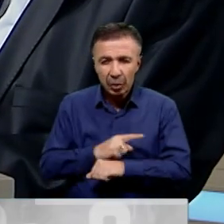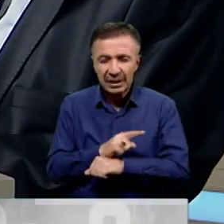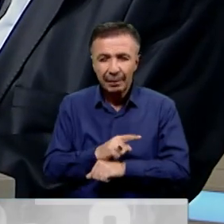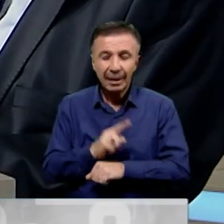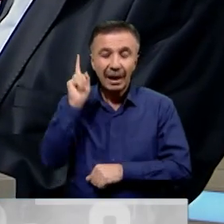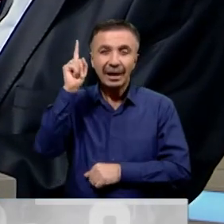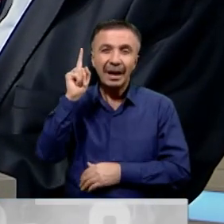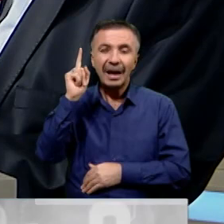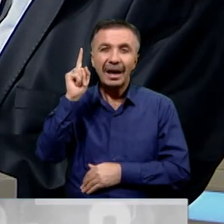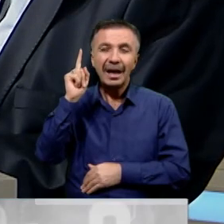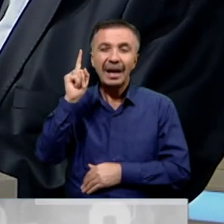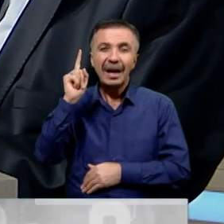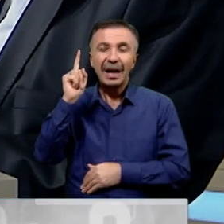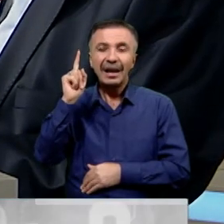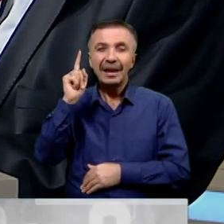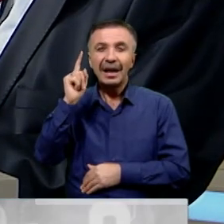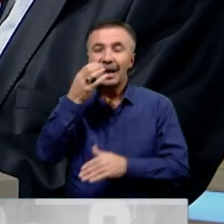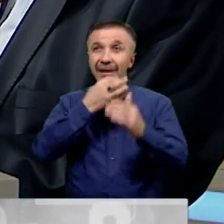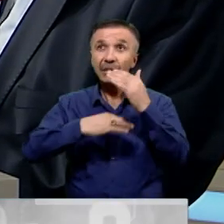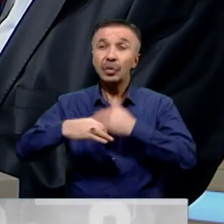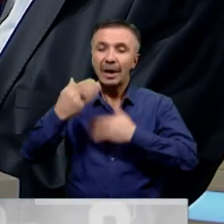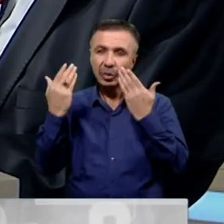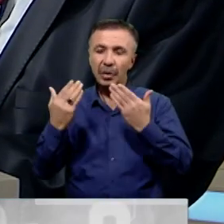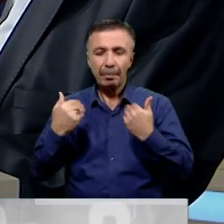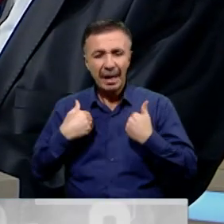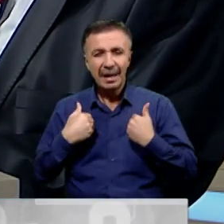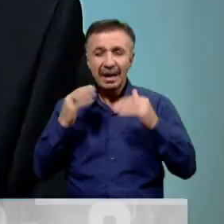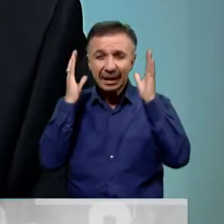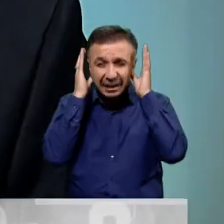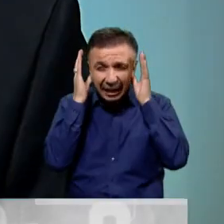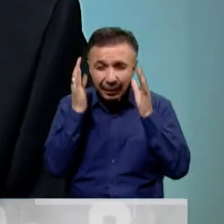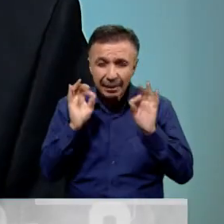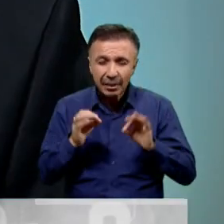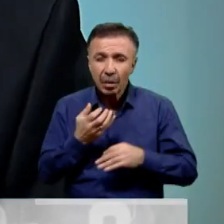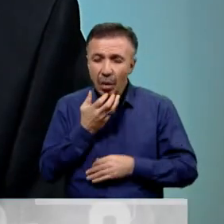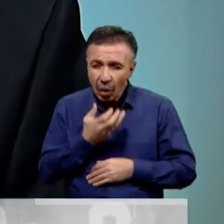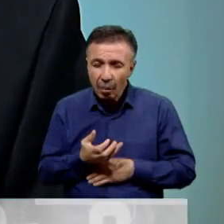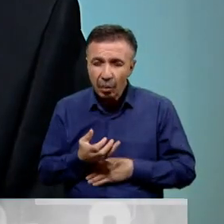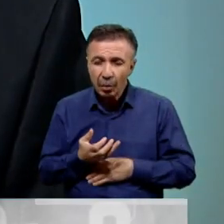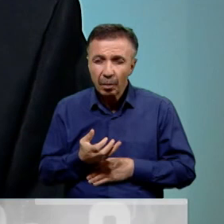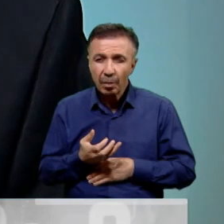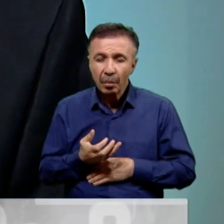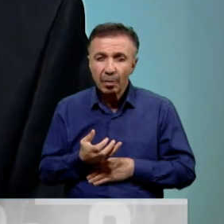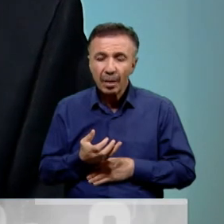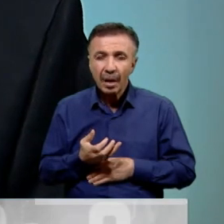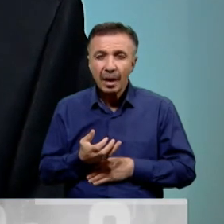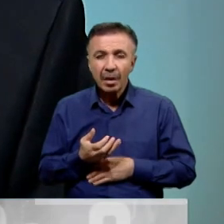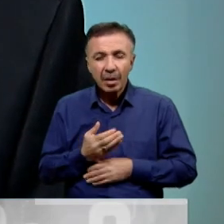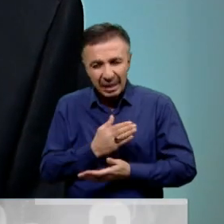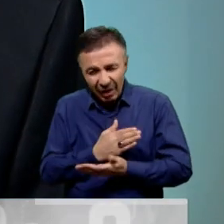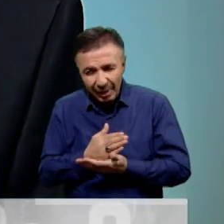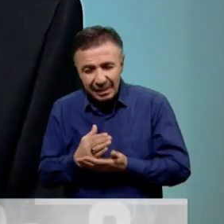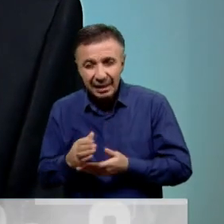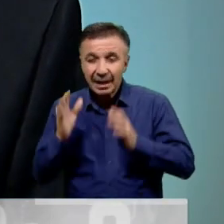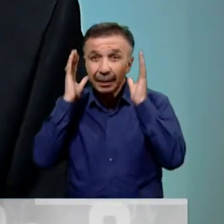olur. Ne yani olur? Ben başlamıştım, kılıyordum. Ya Rab, yani ömrüm olsaydı ben bitirecektim dersiniz. O gafur ve